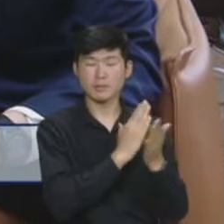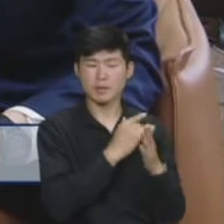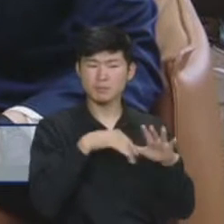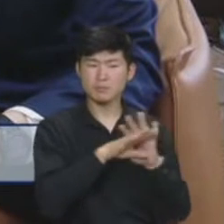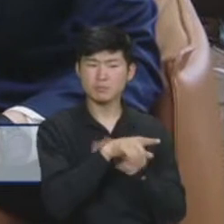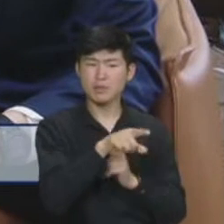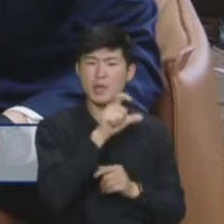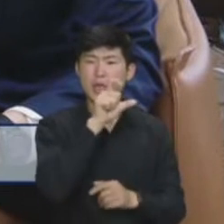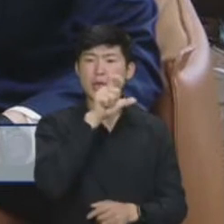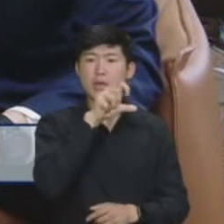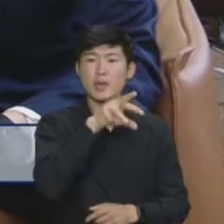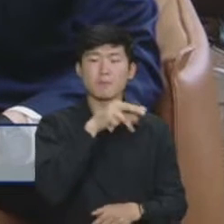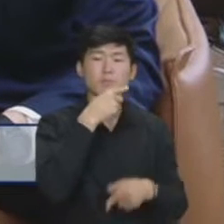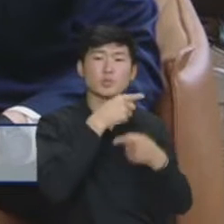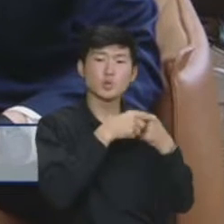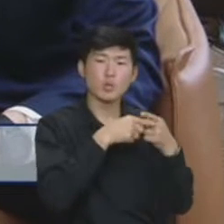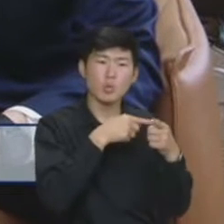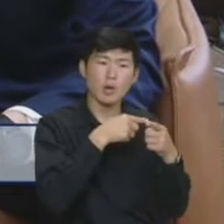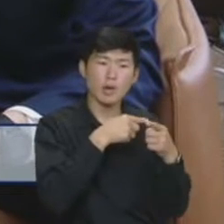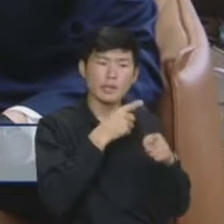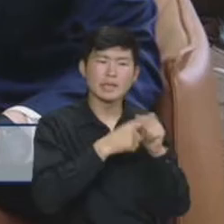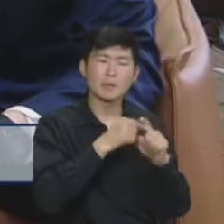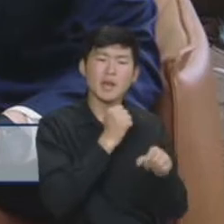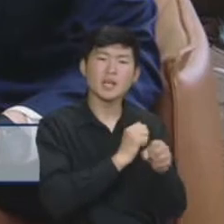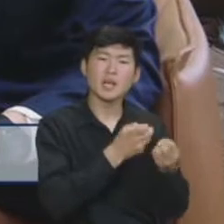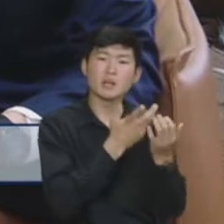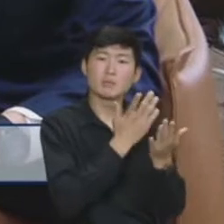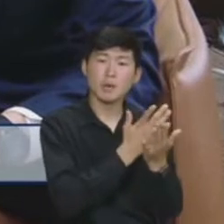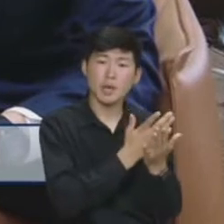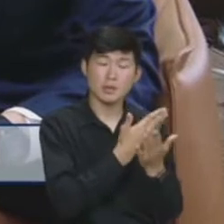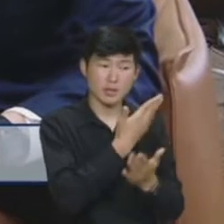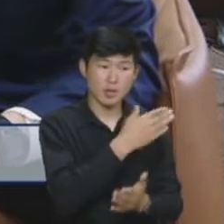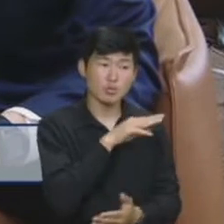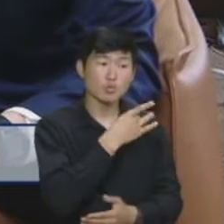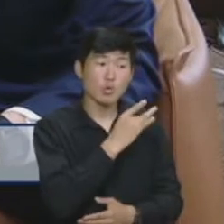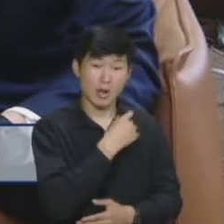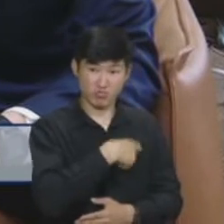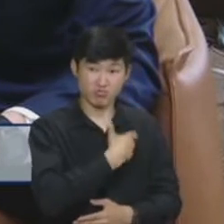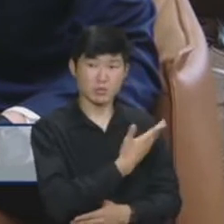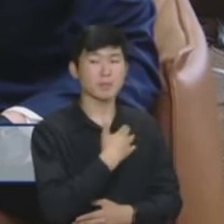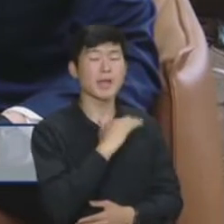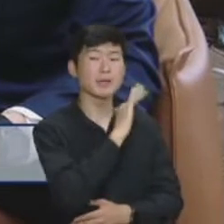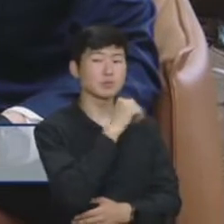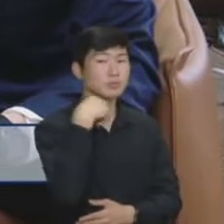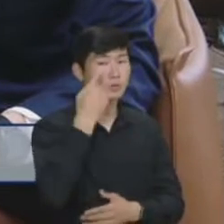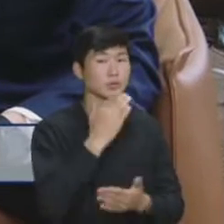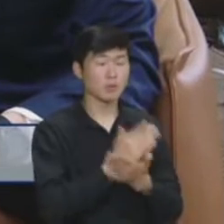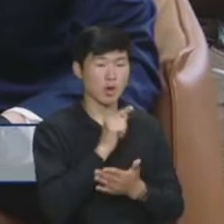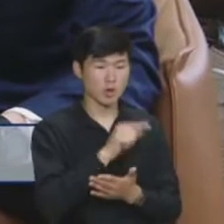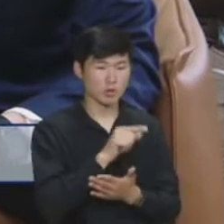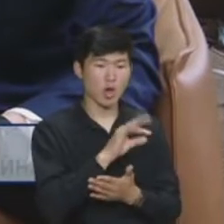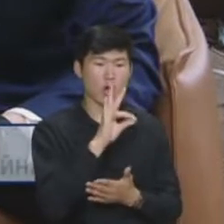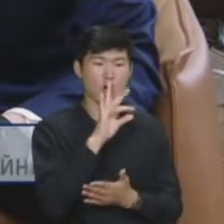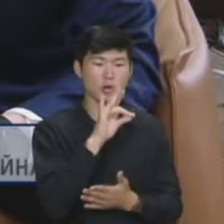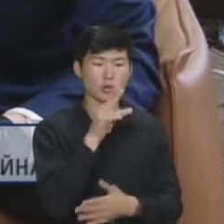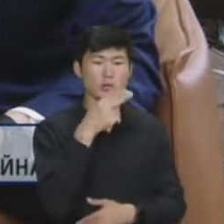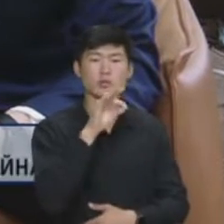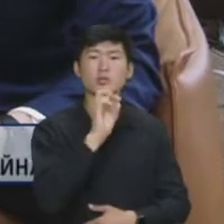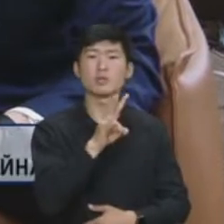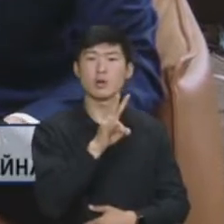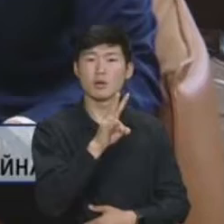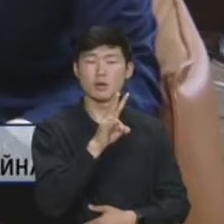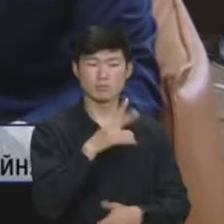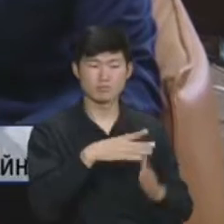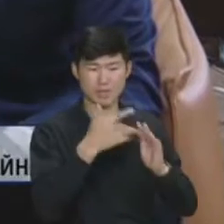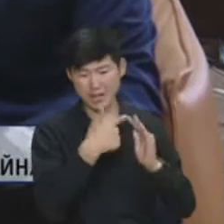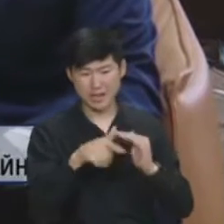эмнэлгийн чанарын асуудал дээр чухам ямар ажлуудыг шинэ талаар бас танаас төр хорооны гишүүний хувьд бас тодруулъя гэж бодлоо. Одоо бол бас ордны гадна бас энэ